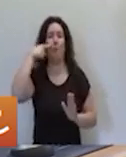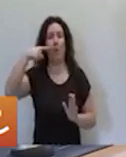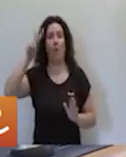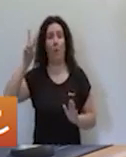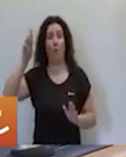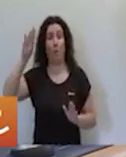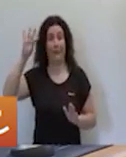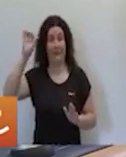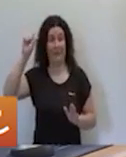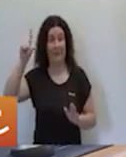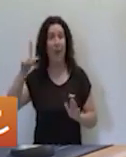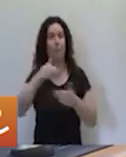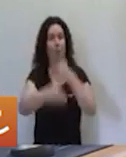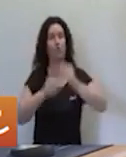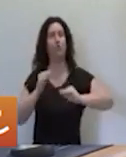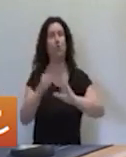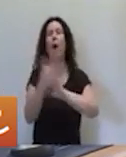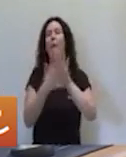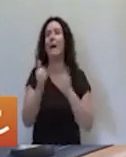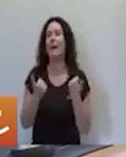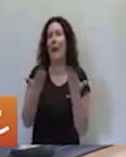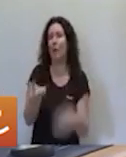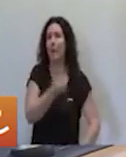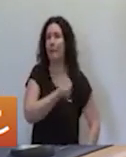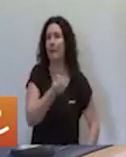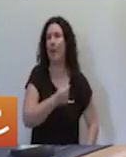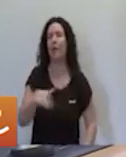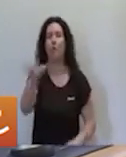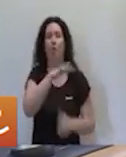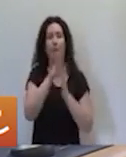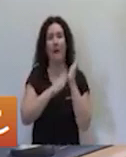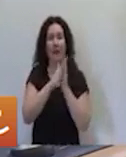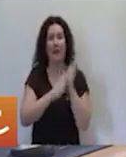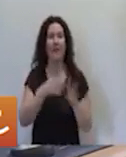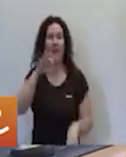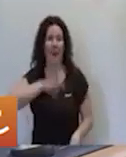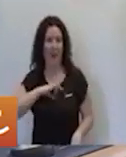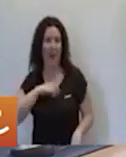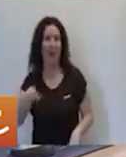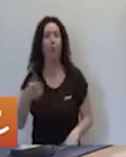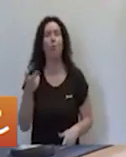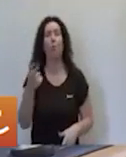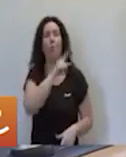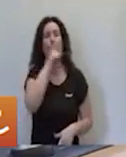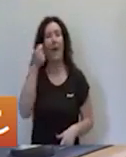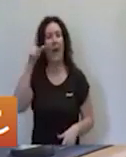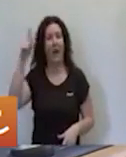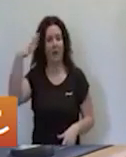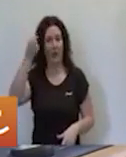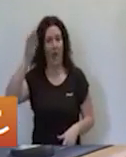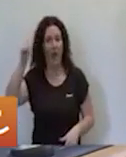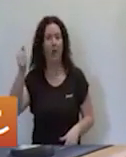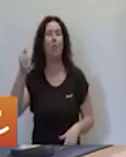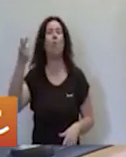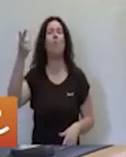en un paper que diu actos, regalos de Navidad, lugar València, fecha diciembre-enero, productor Álvaro Pérez, veritat? I apareix en una llista, que